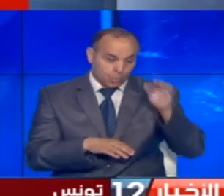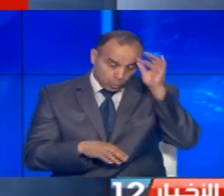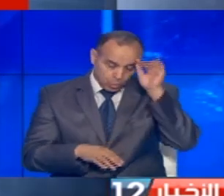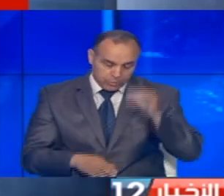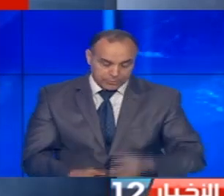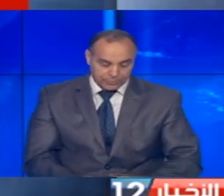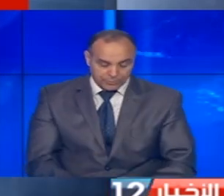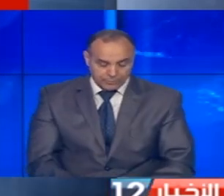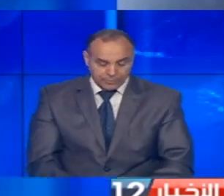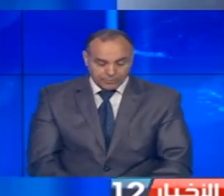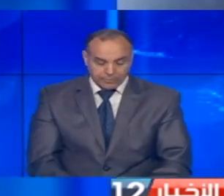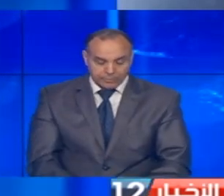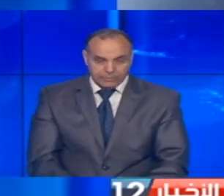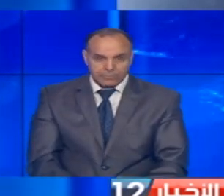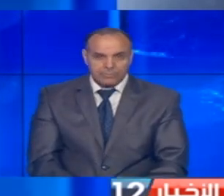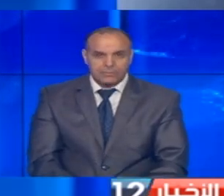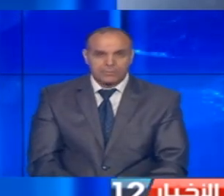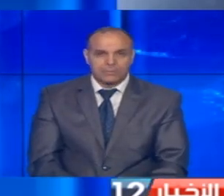التونسية.